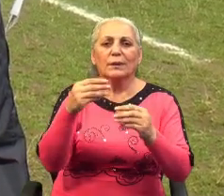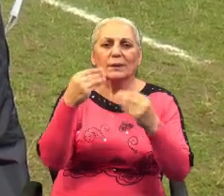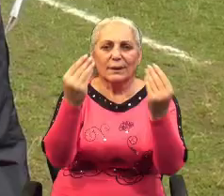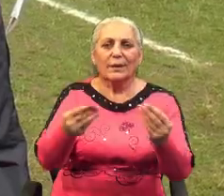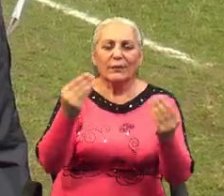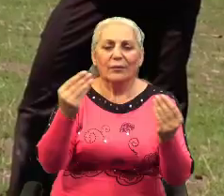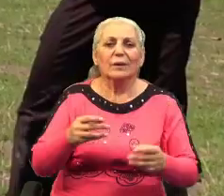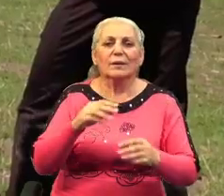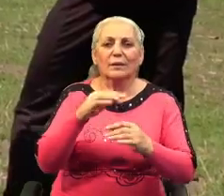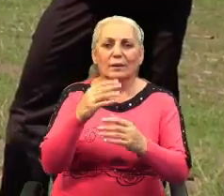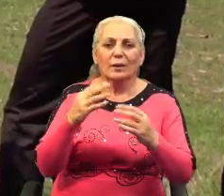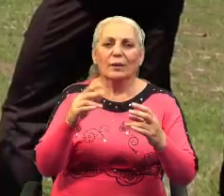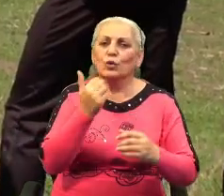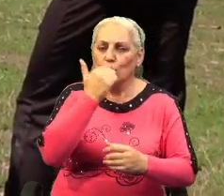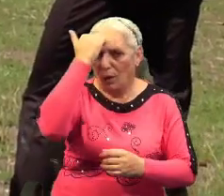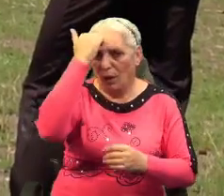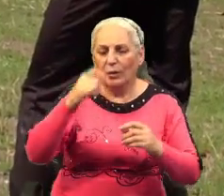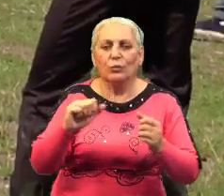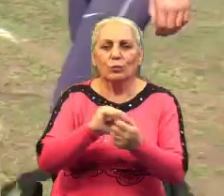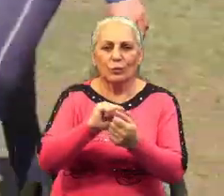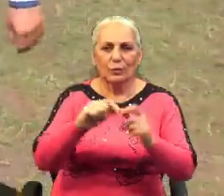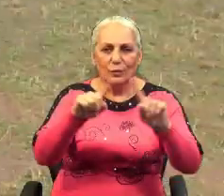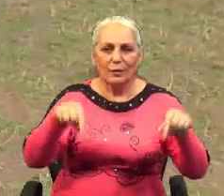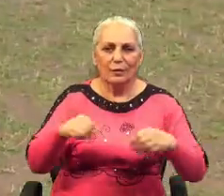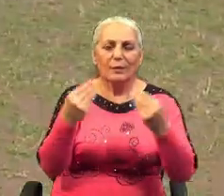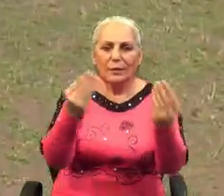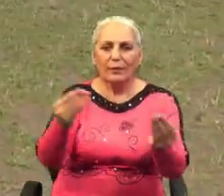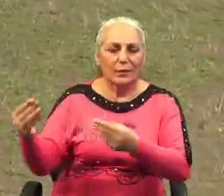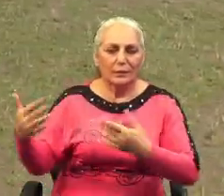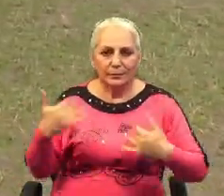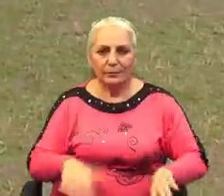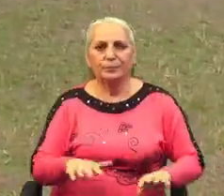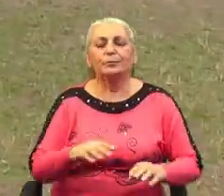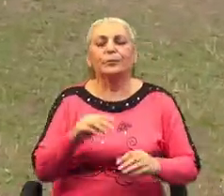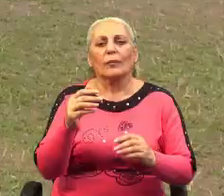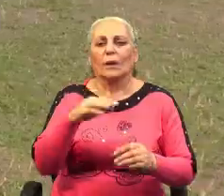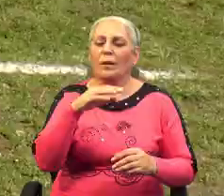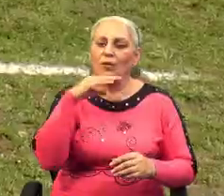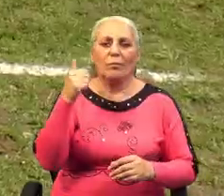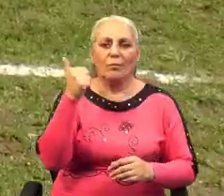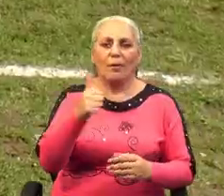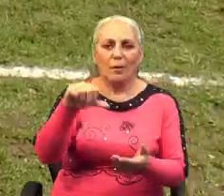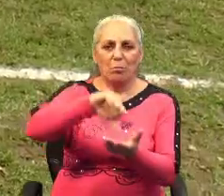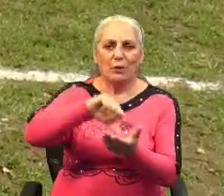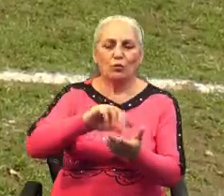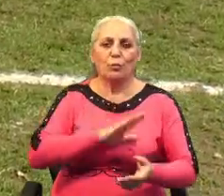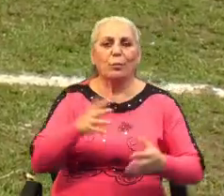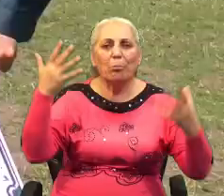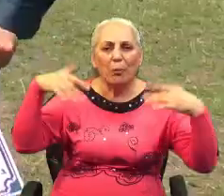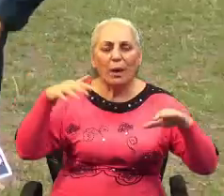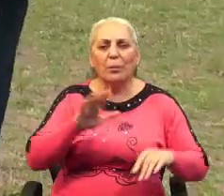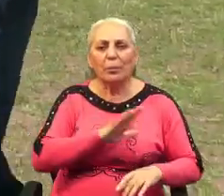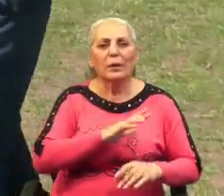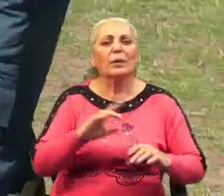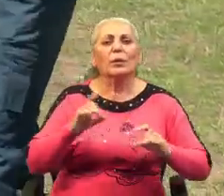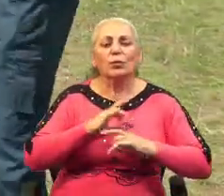տեղեր զբաղեցրած մարզիկները։ Հատուկ շնորհակալագրեր հանձնվեցին մրցավարական կազմին, լավագույն մասնակցություն ցուցաբերած կազմակերպություններին, պարային համույթներին